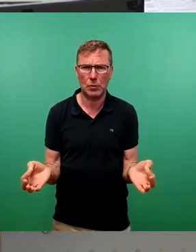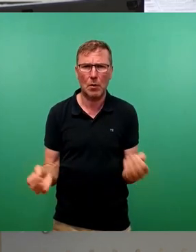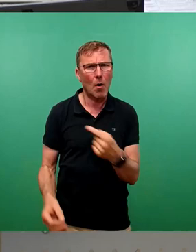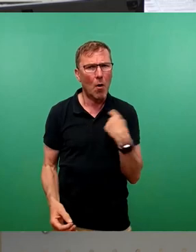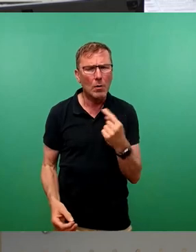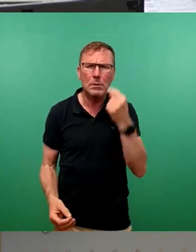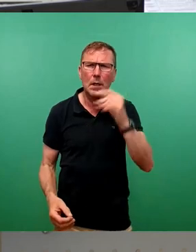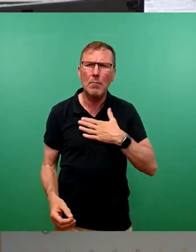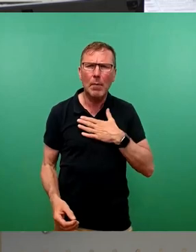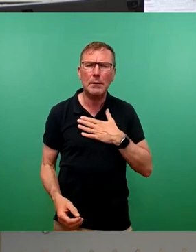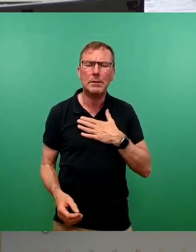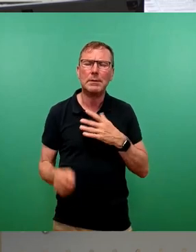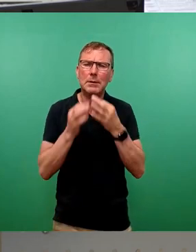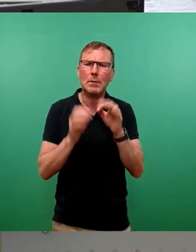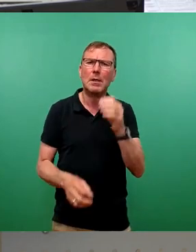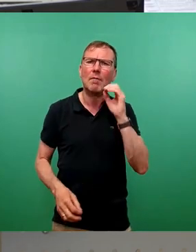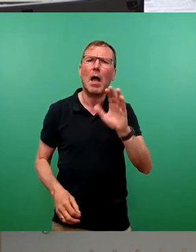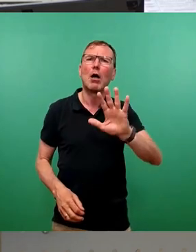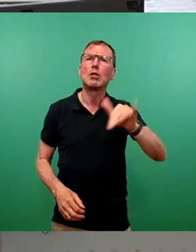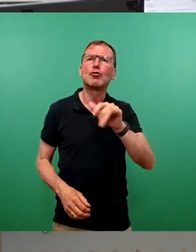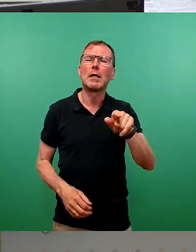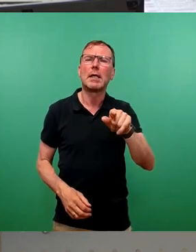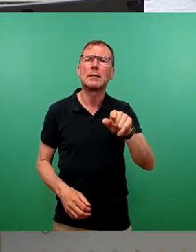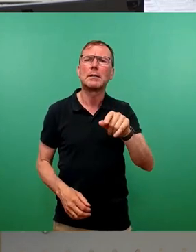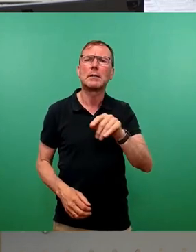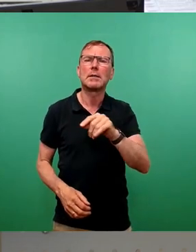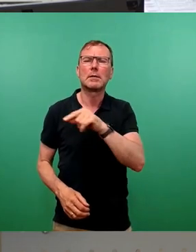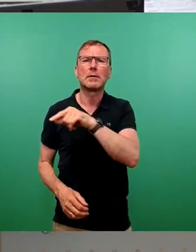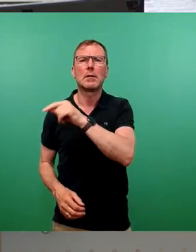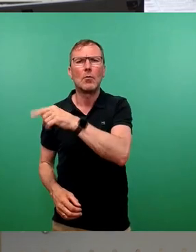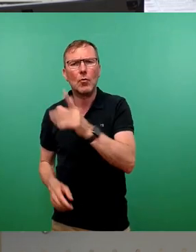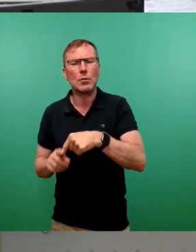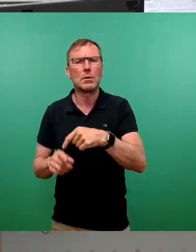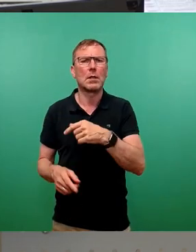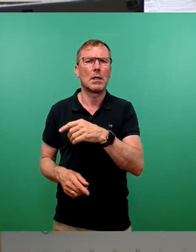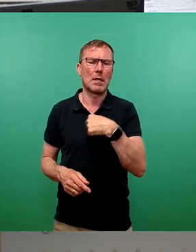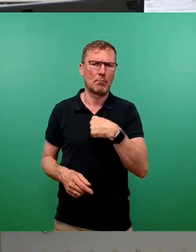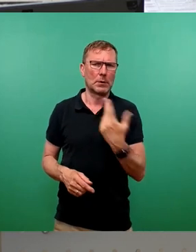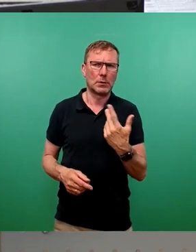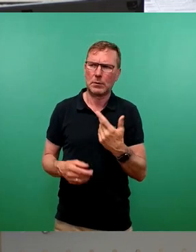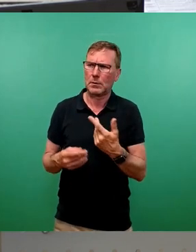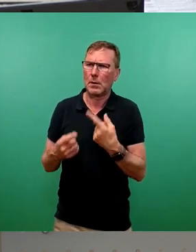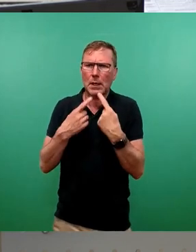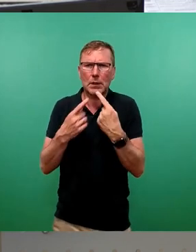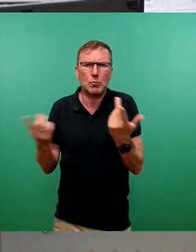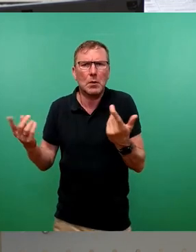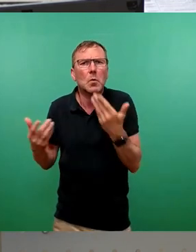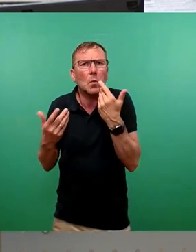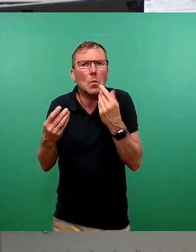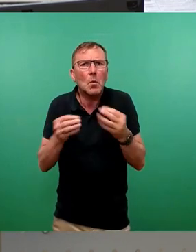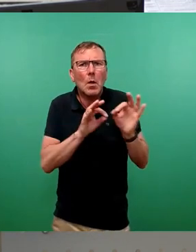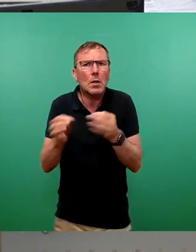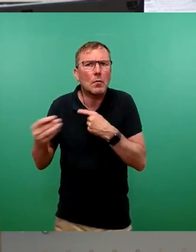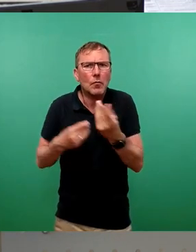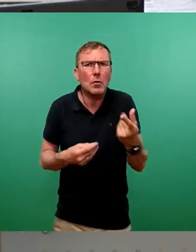ganz dezidiert Frau Scharnetzky und mich, falls da irgendwie andere Gespräche geführt worden sein sollten, von denen wir